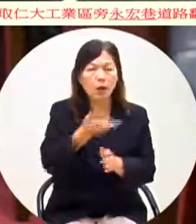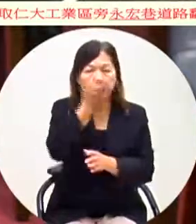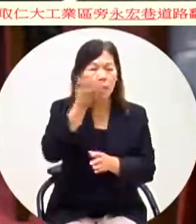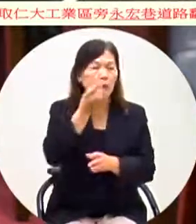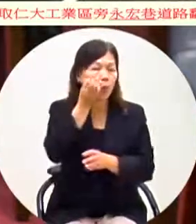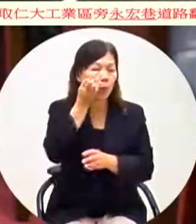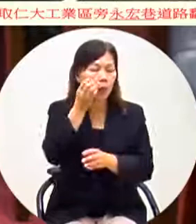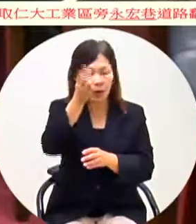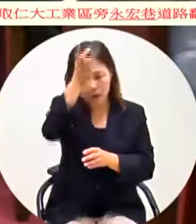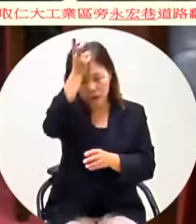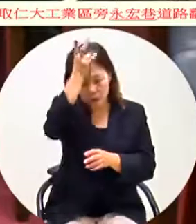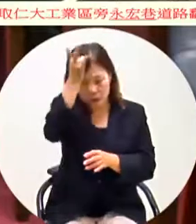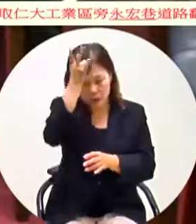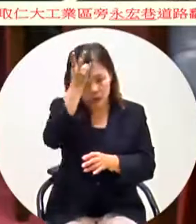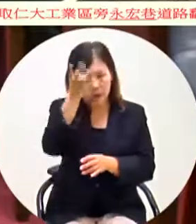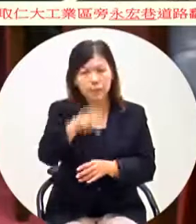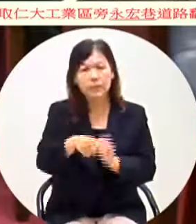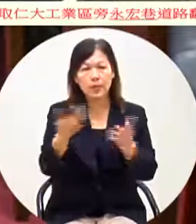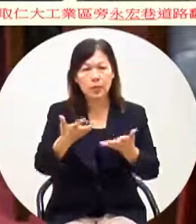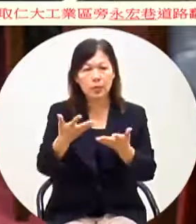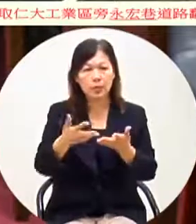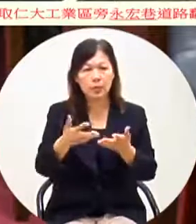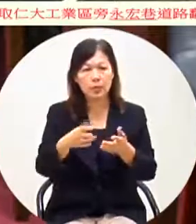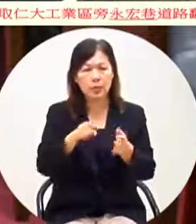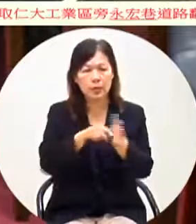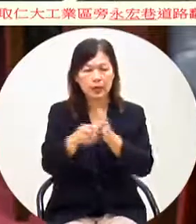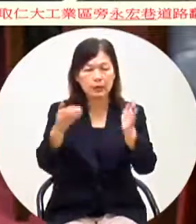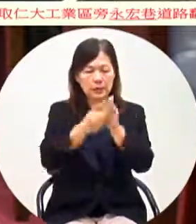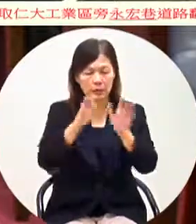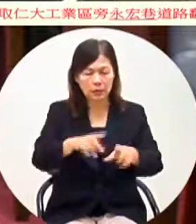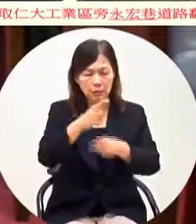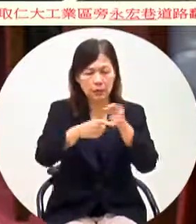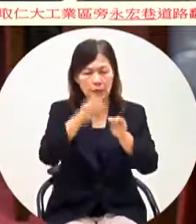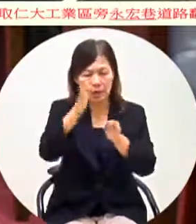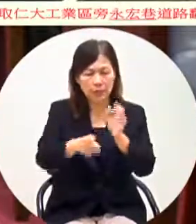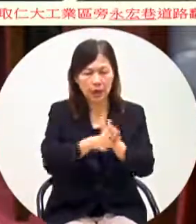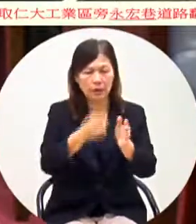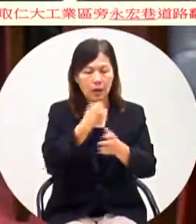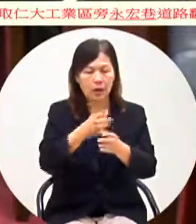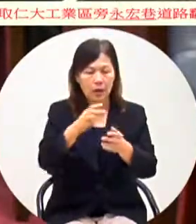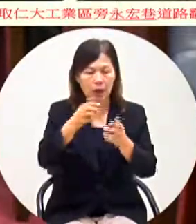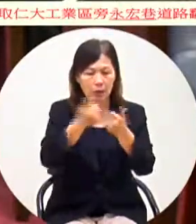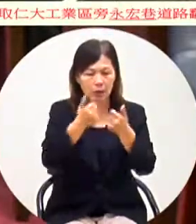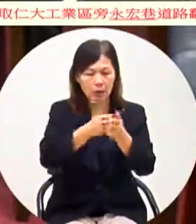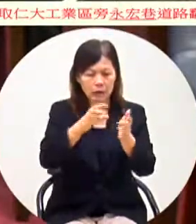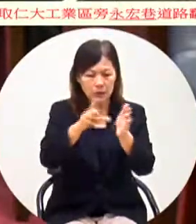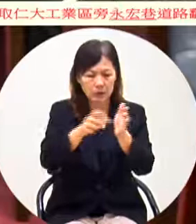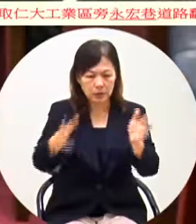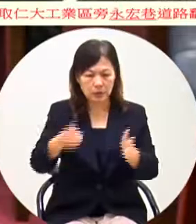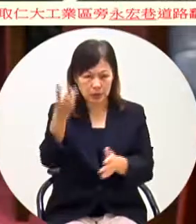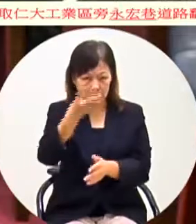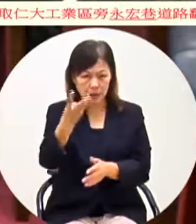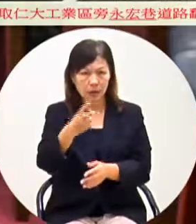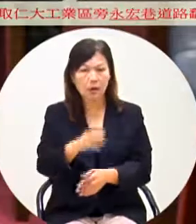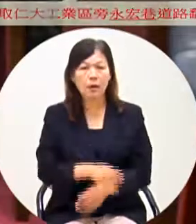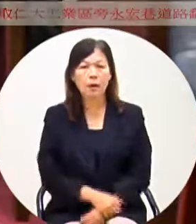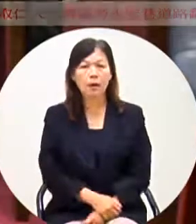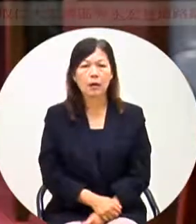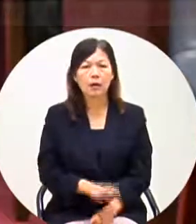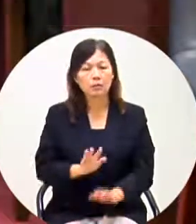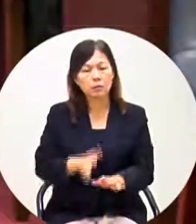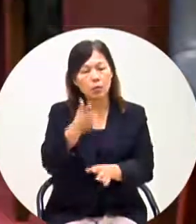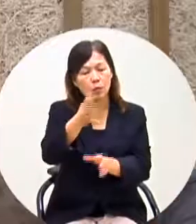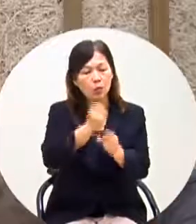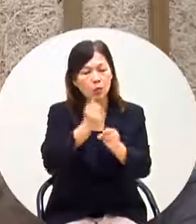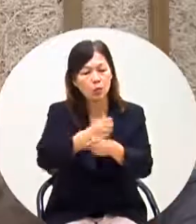到现在已经1年半了，经过3个会期了，请教一下我们的曾局长，目前的进度如何？ 请局长回